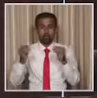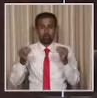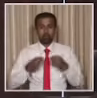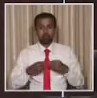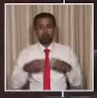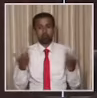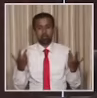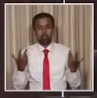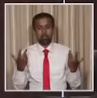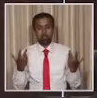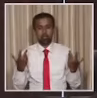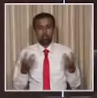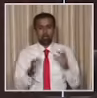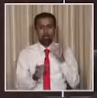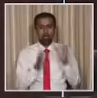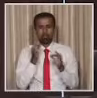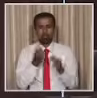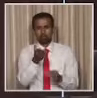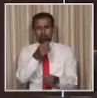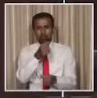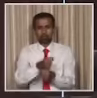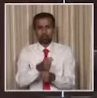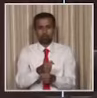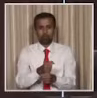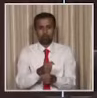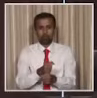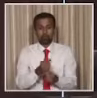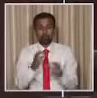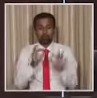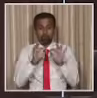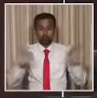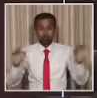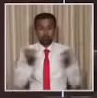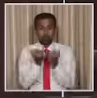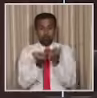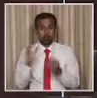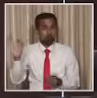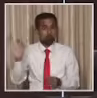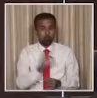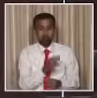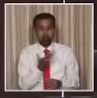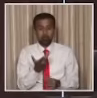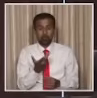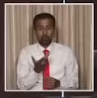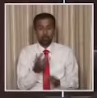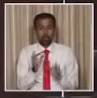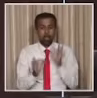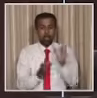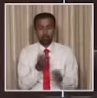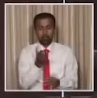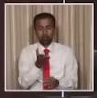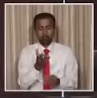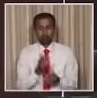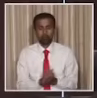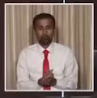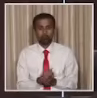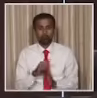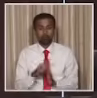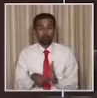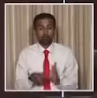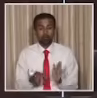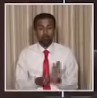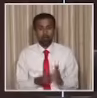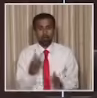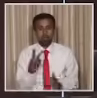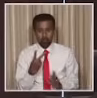beri latino. Me pampori kan andu, mola kita viduli supply yang dengan beri andu. මේ කයිවරු ගන්න මෙතකොට මෙරට ලක්ෂ